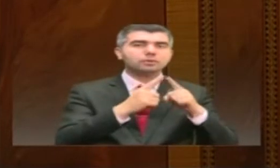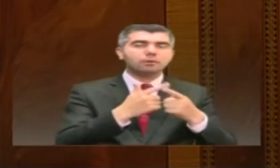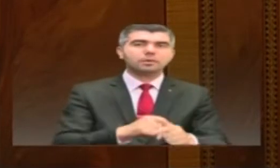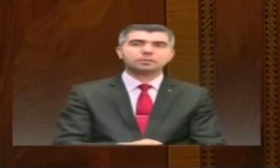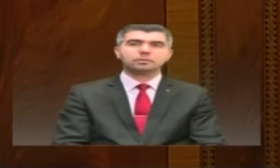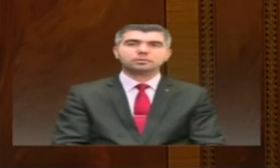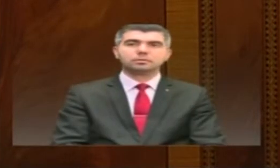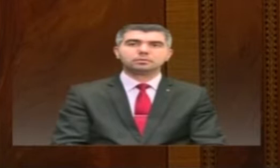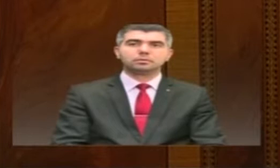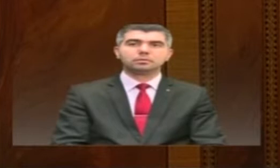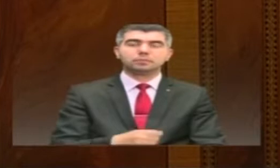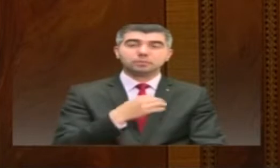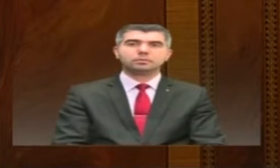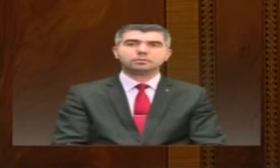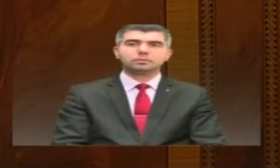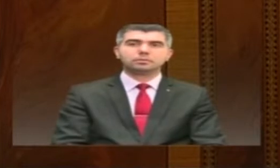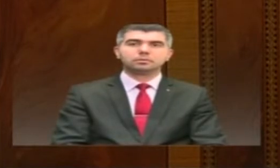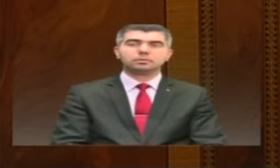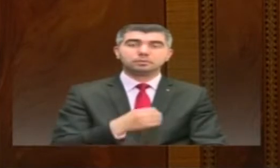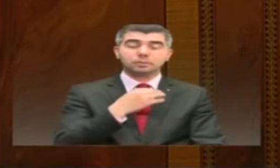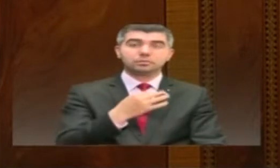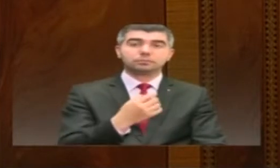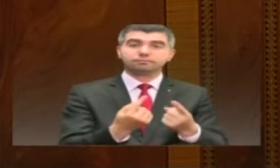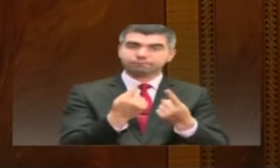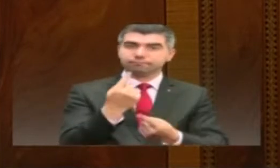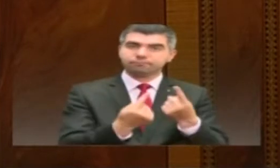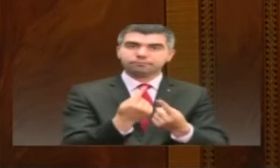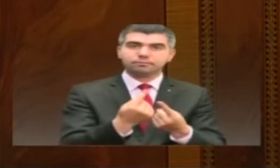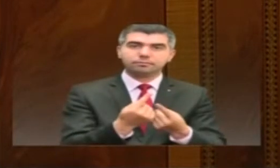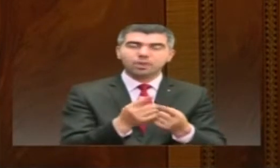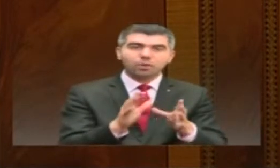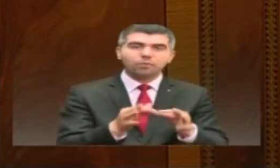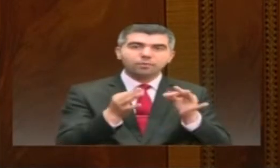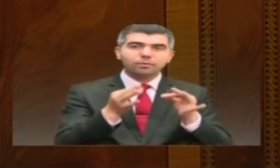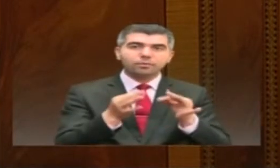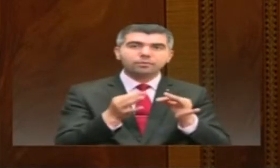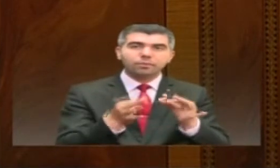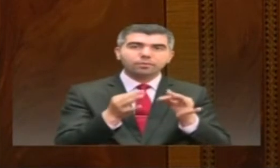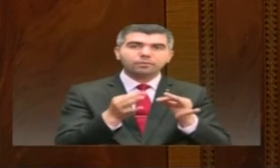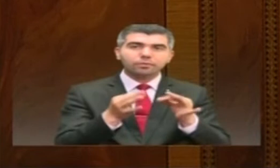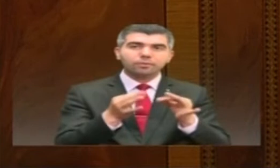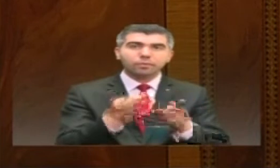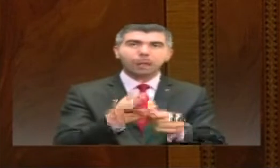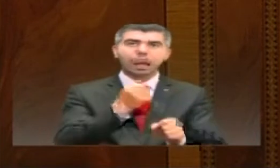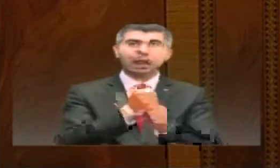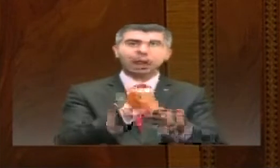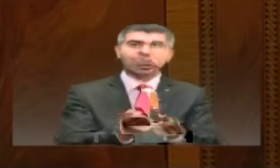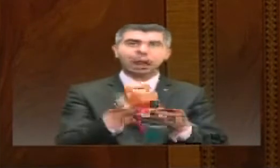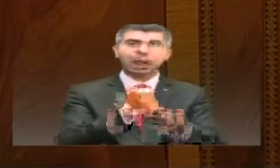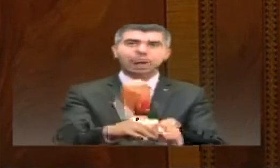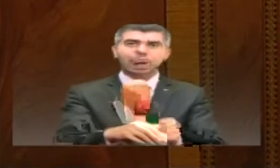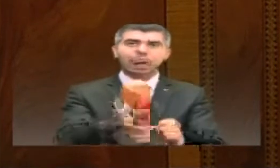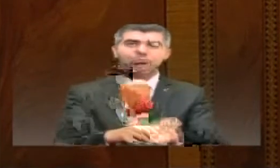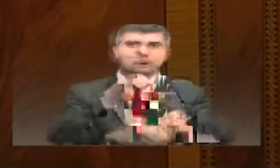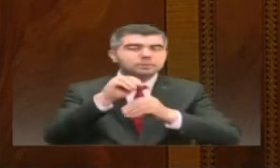ولكن في كل حاجة راه كاين شي حاجة دارت، كاين النقص، ولكن اليوم خصنا، ولكن ماشي نقولوا حتى حاجة ما دار